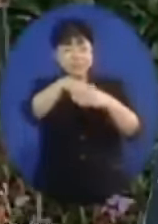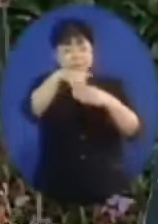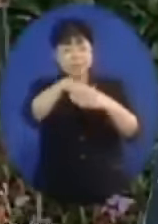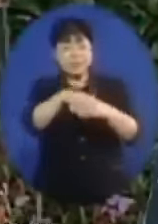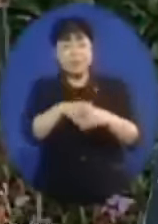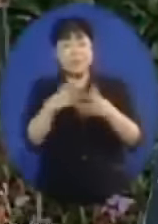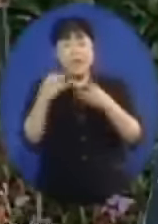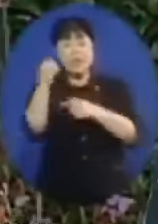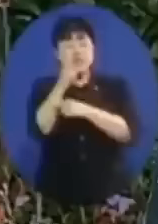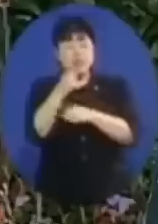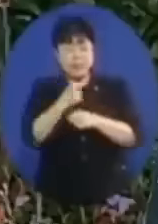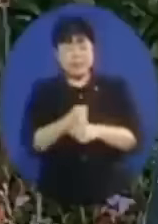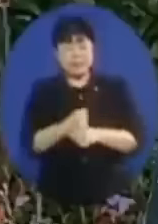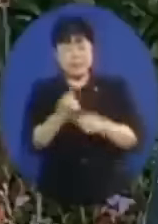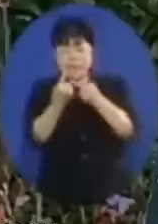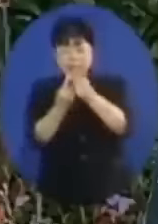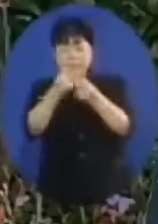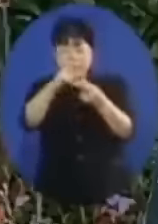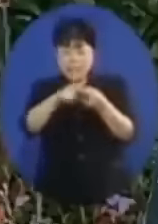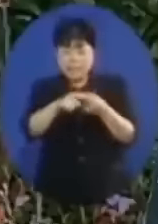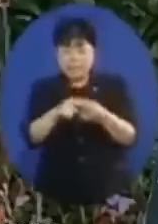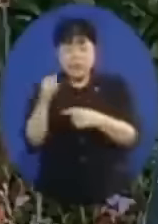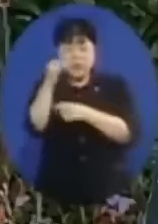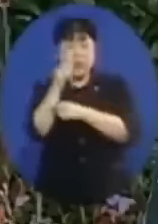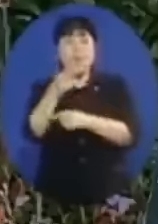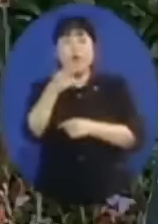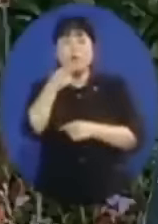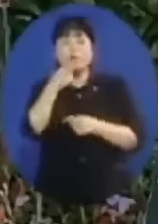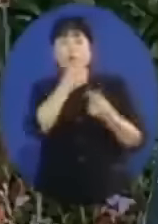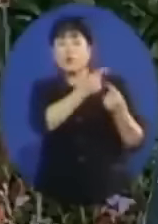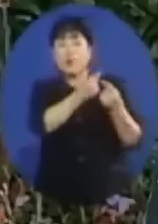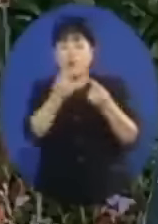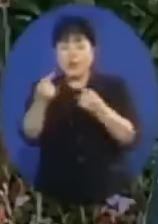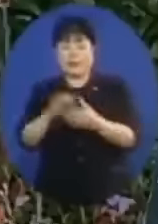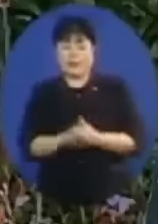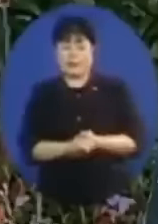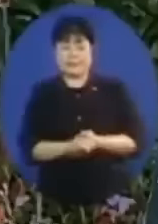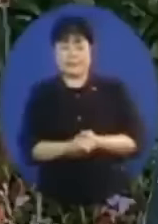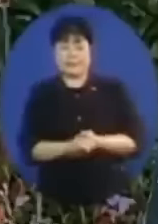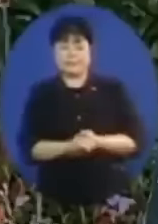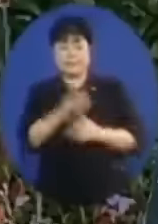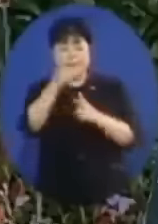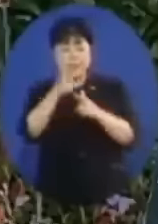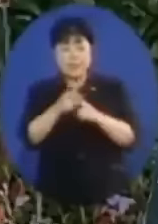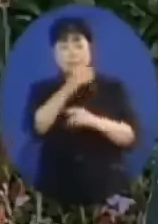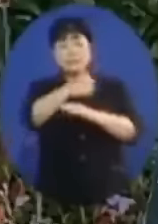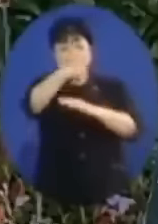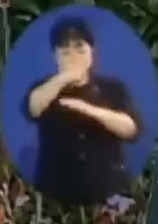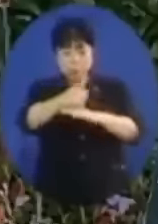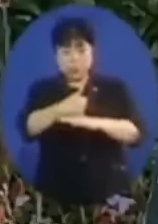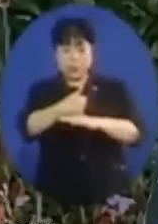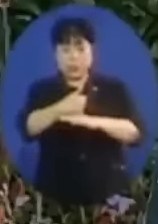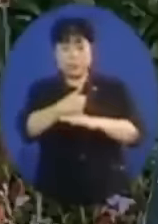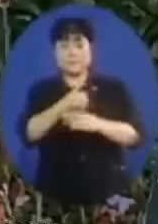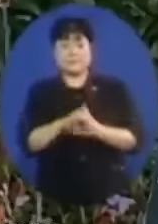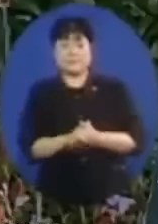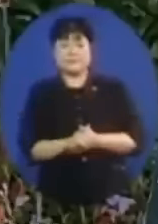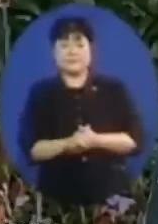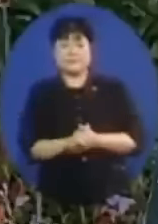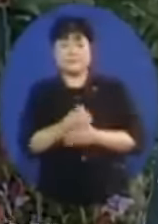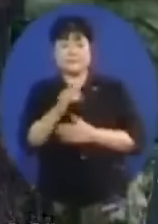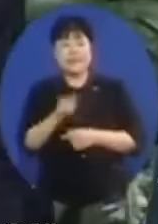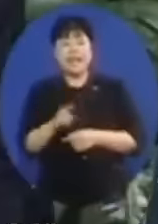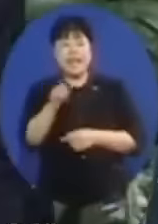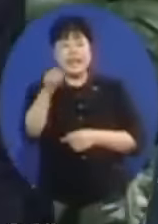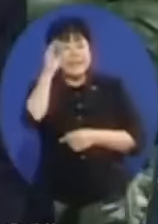맺지만 하늘 그대로 있으면 열매를 맺지 못하는 것처럼 예수 그리스도는